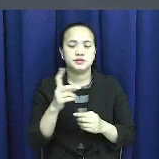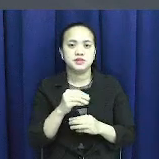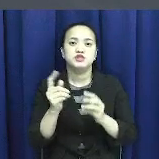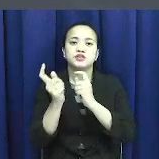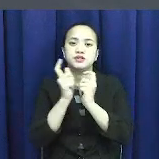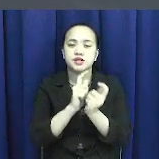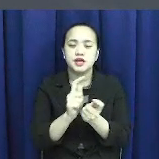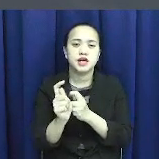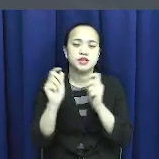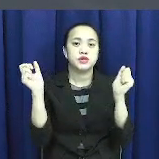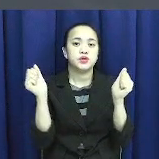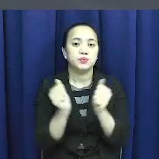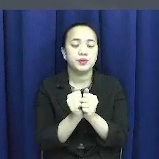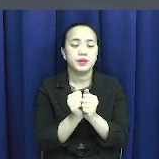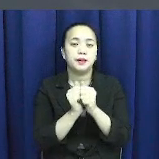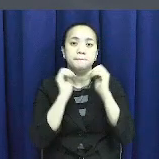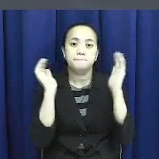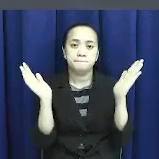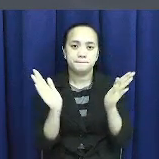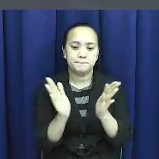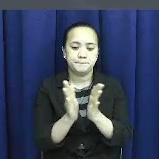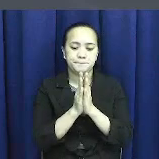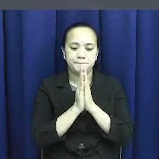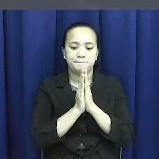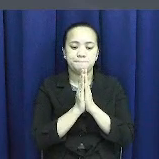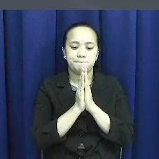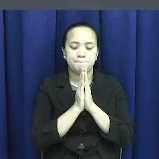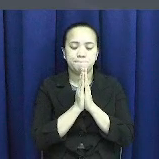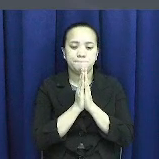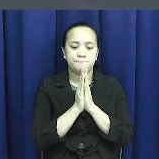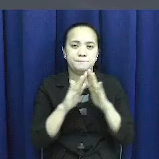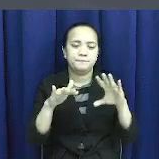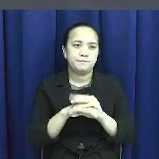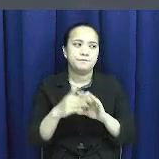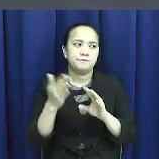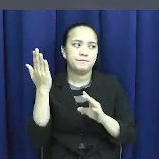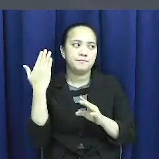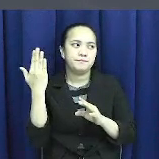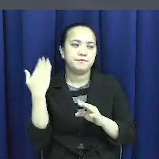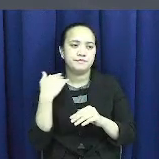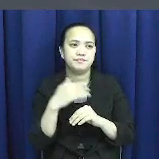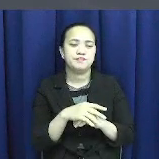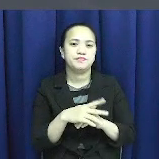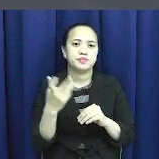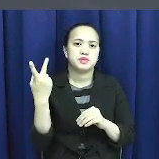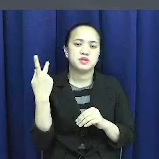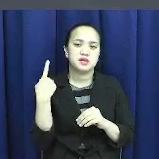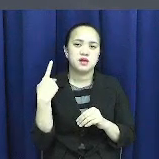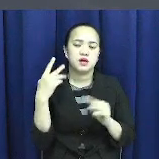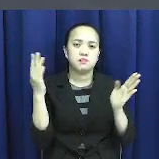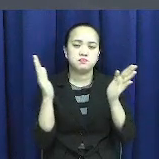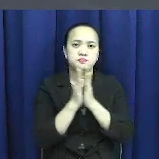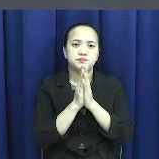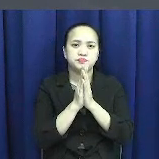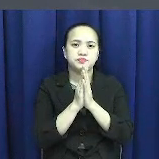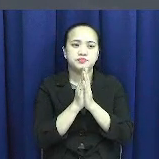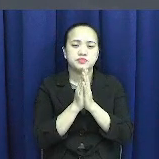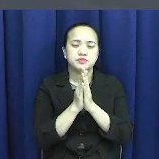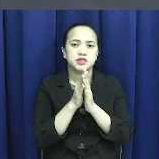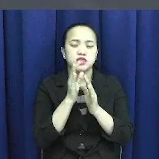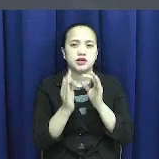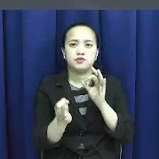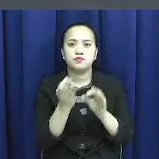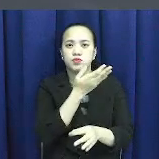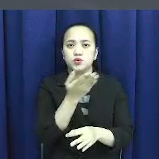madaling salita, kung ang in the Old Testament, ang nananalangin para sa mga tao ay ang